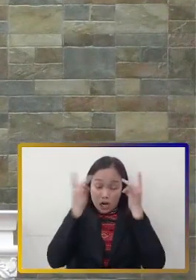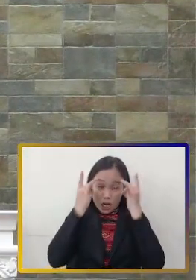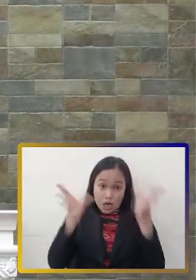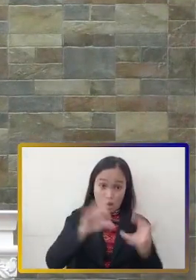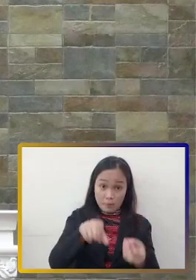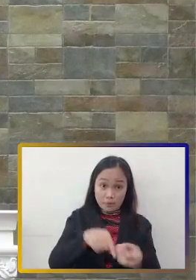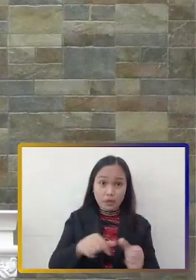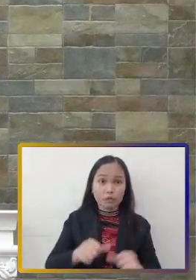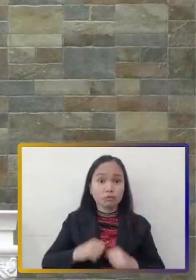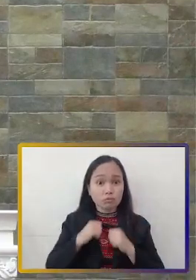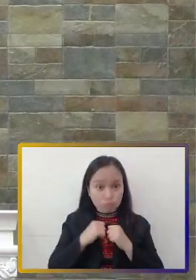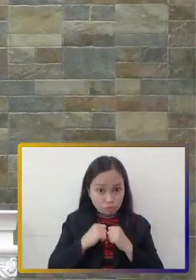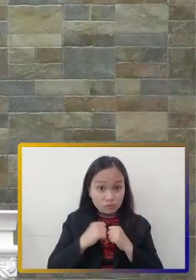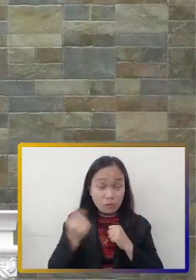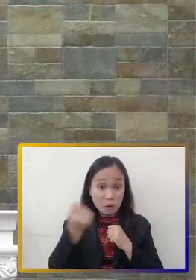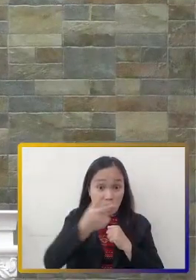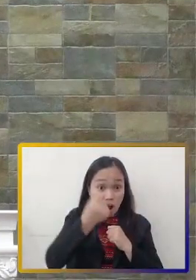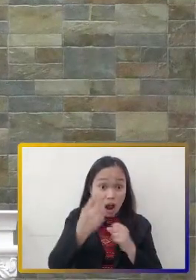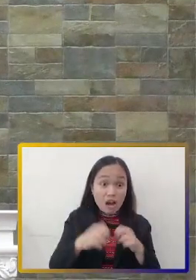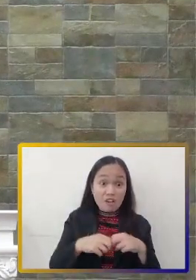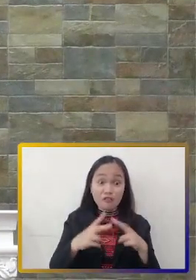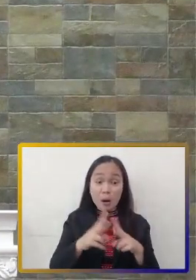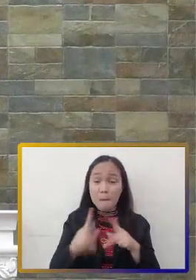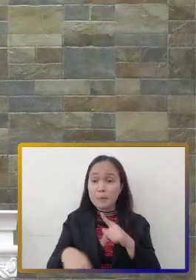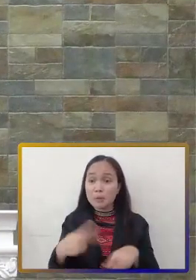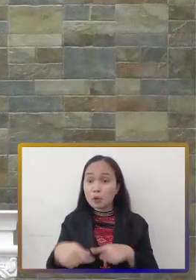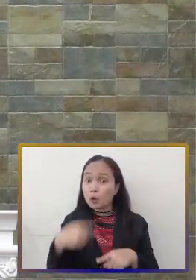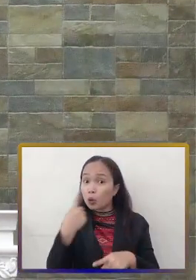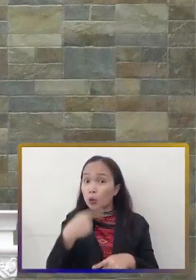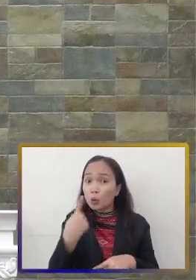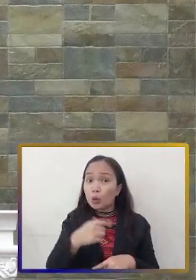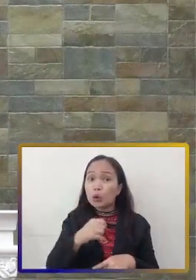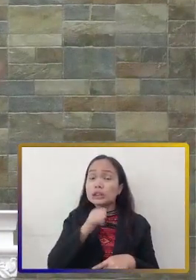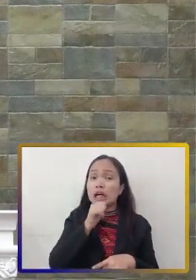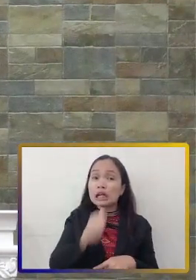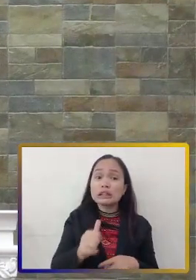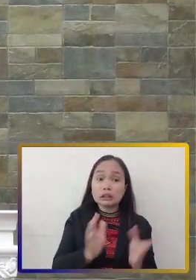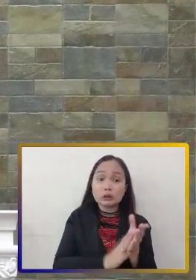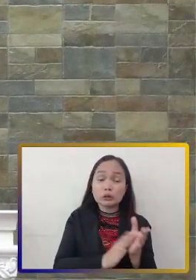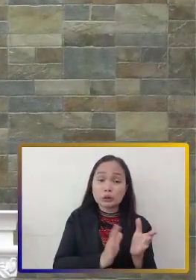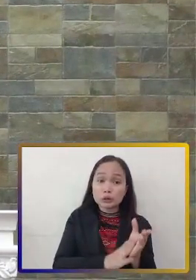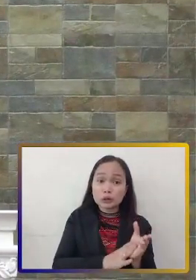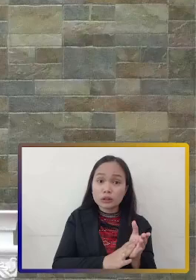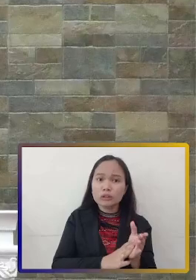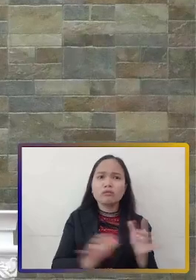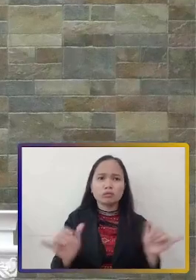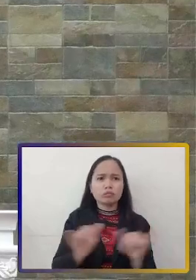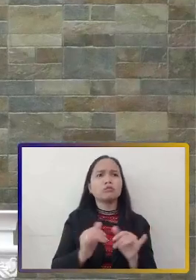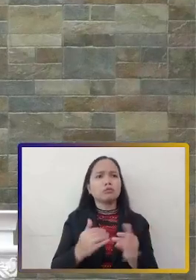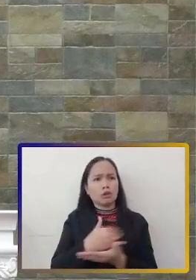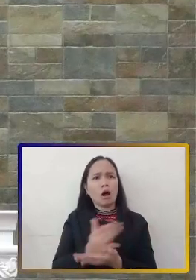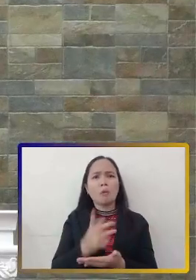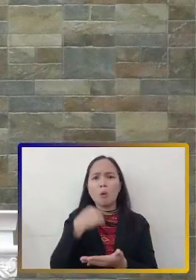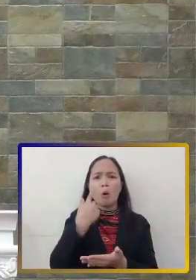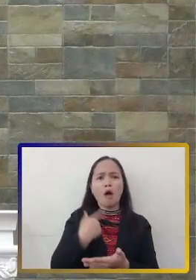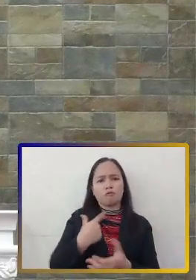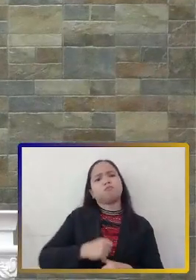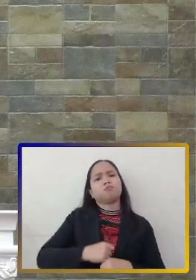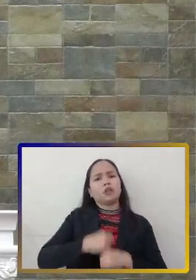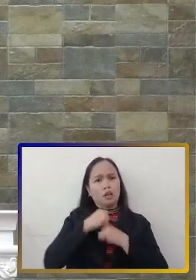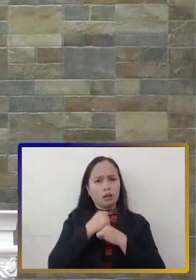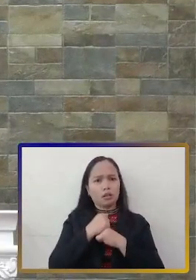pride. Do you understand? Na maging yung mga sasabihin natin hindi nakaapak ng eskwelahan, eh matitindi rin huyan magkaroon ng